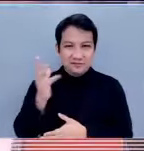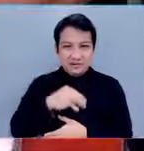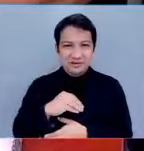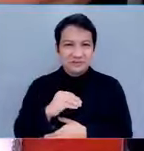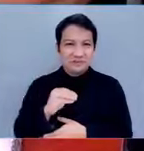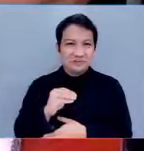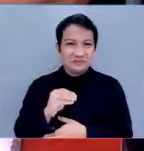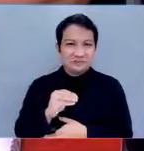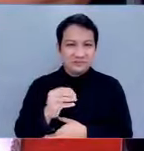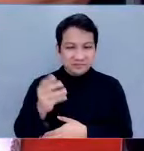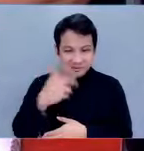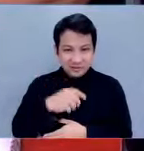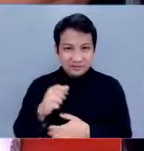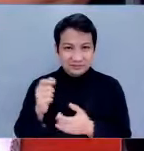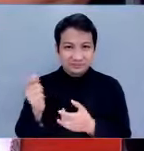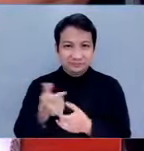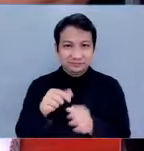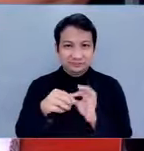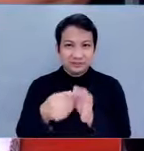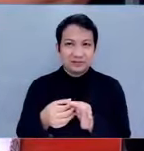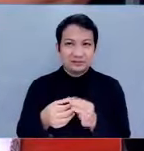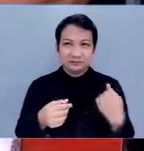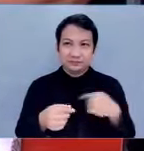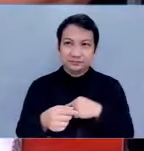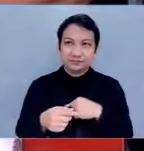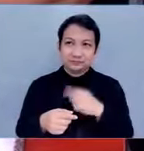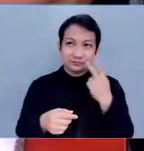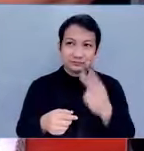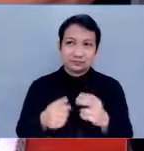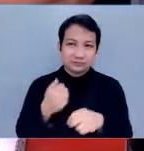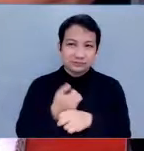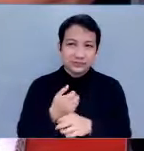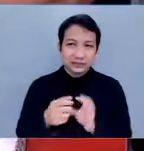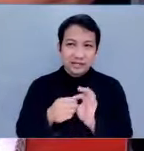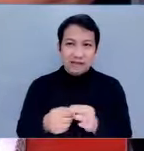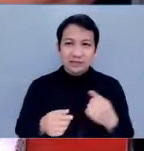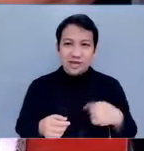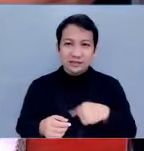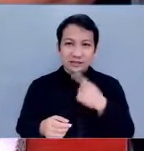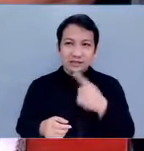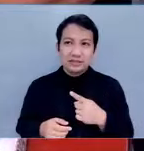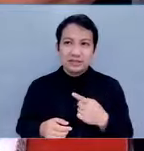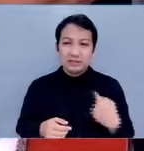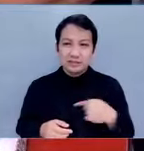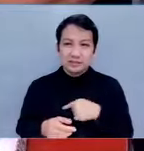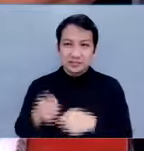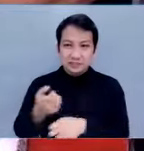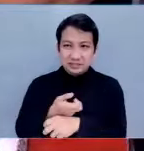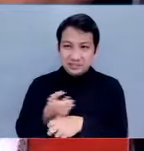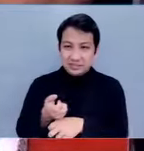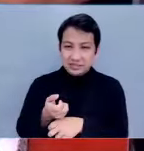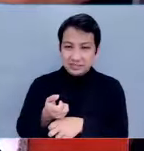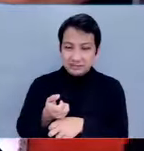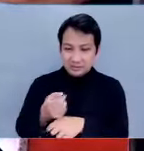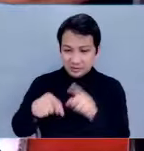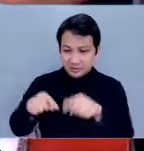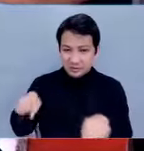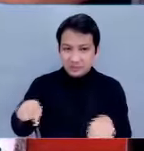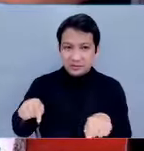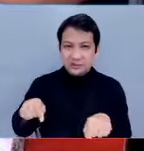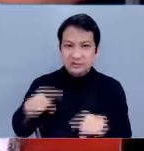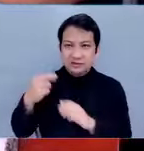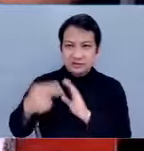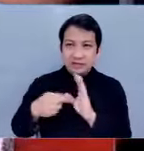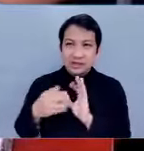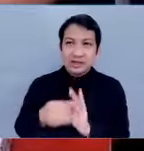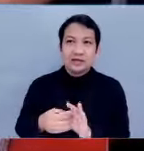kasi magaling na kayo sa ganito. Nahirapan pa rin ba kayo dahil may mga different role shifts kayo sa pelikulang to na